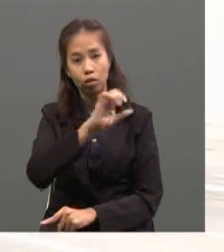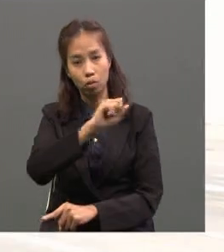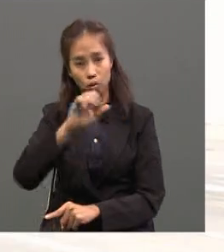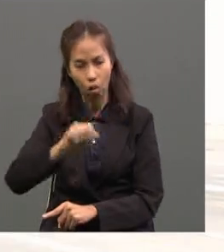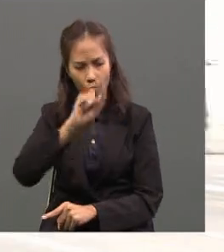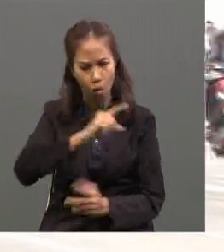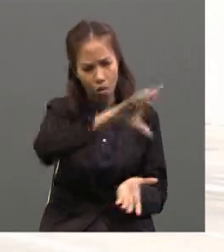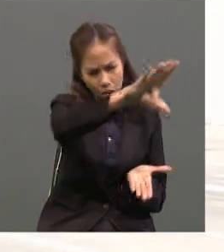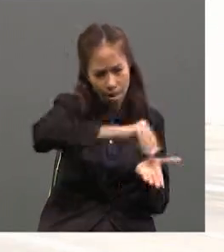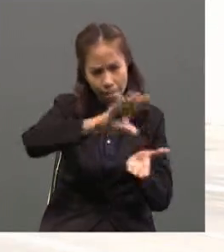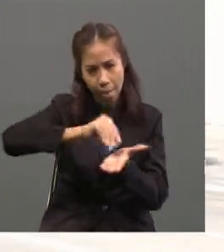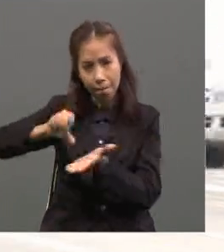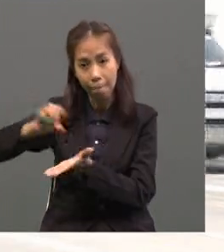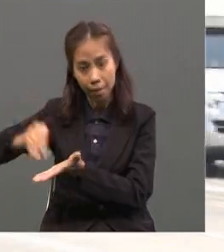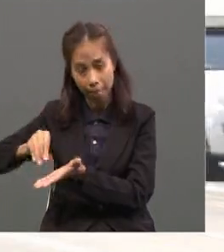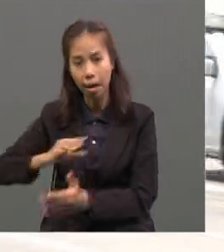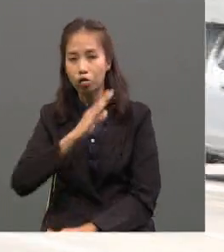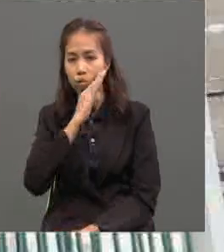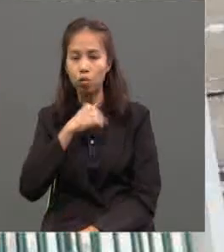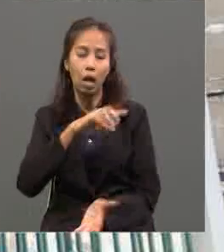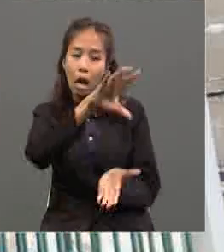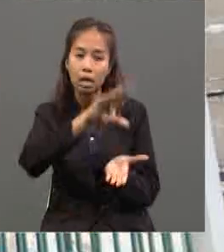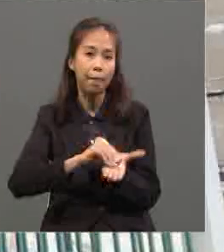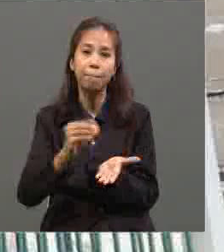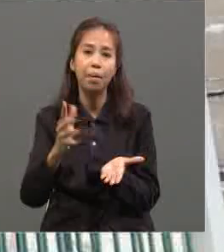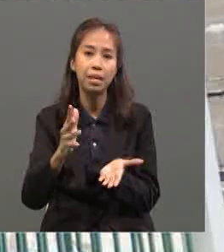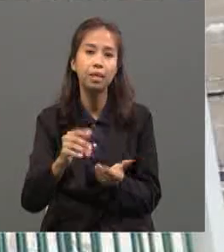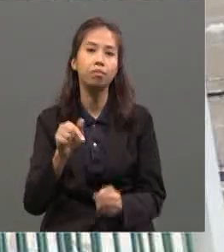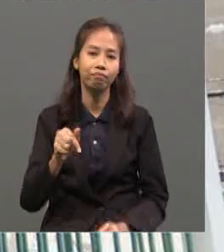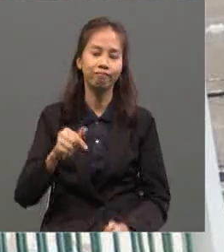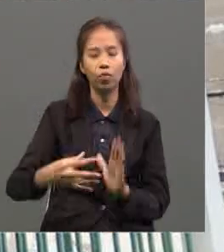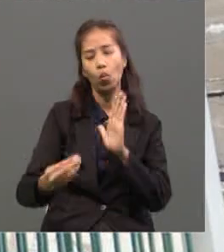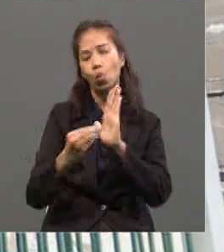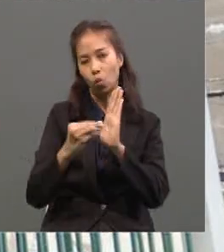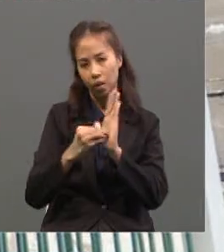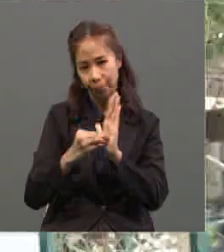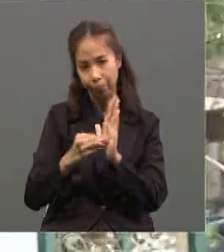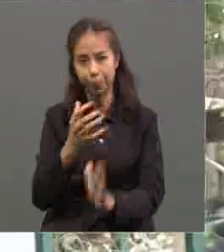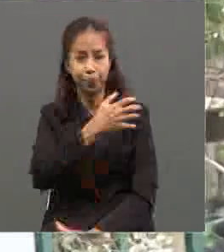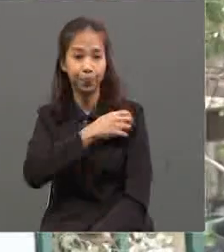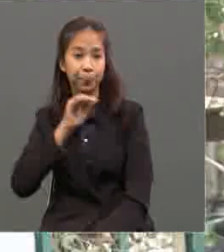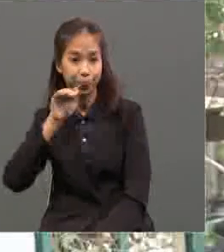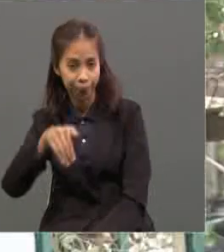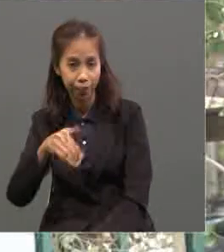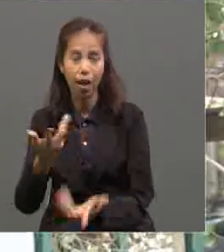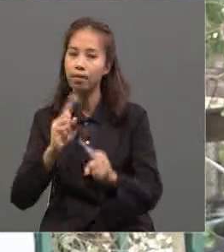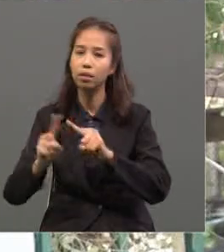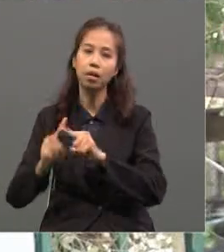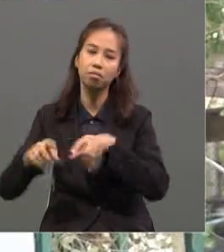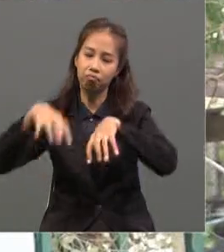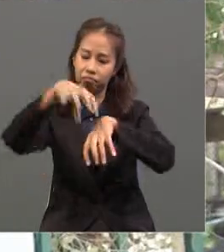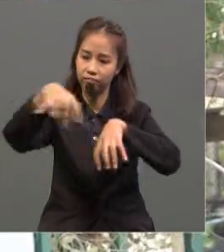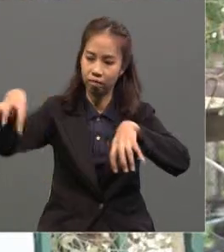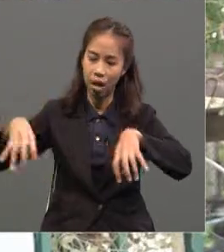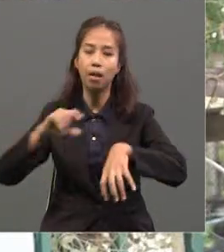เวลาที่เหมาะสมหากผู้สมัครไม่เก็บป้ายเจ้าของพื้นที่ก็คือกรุงเทพมหานครหรือเทศบาลหรือหน่วยราชการที่ดูแล